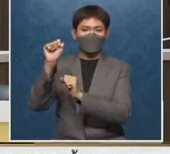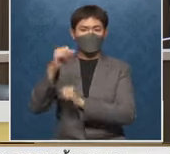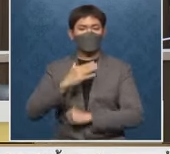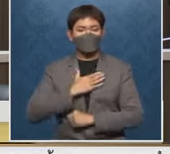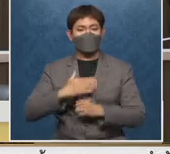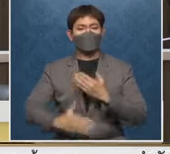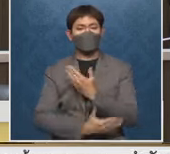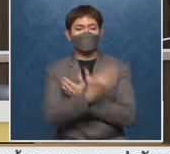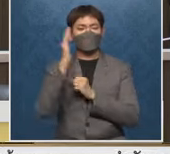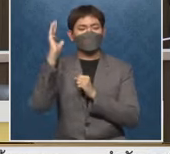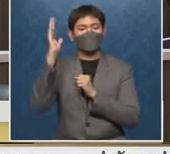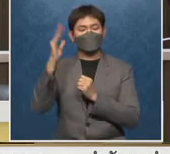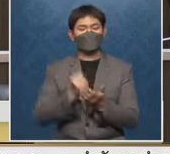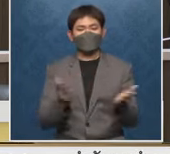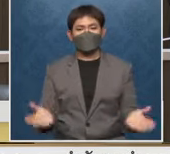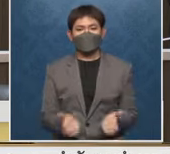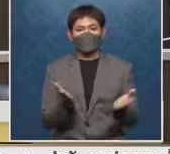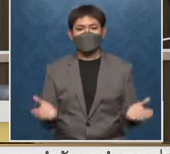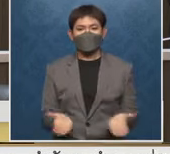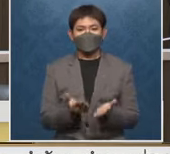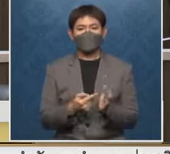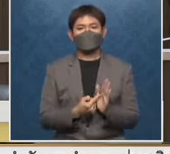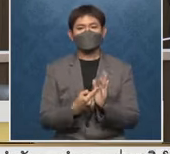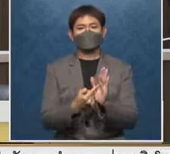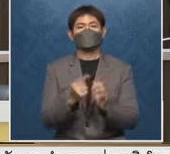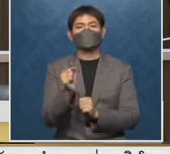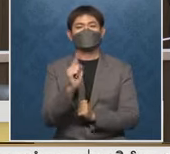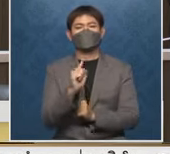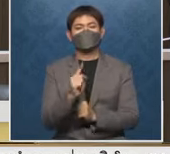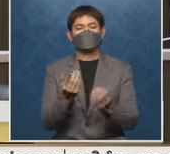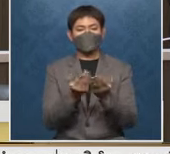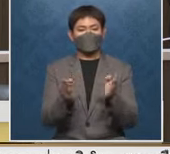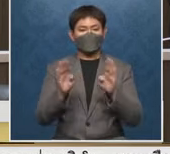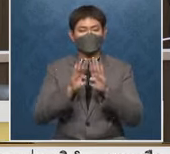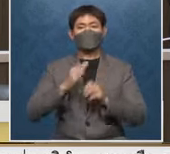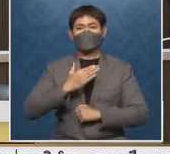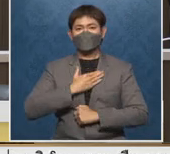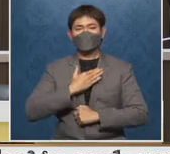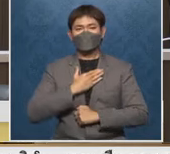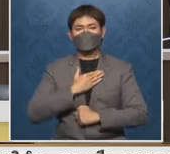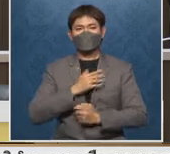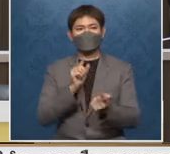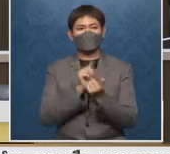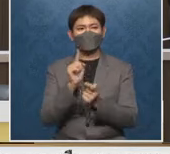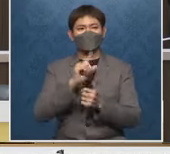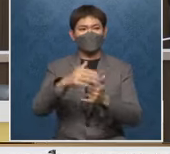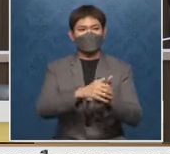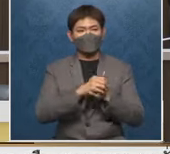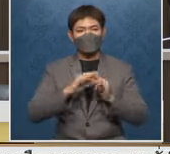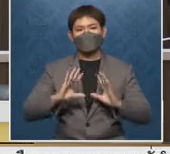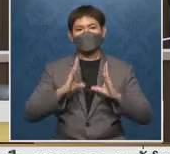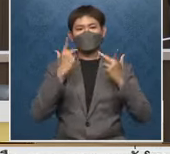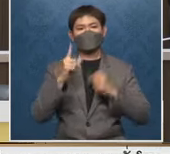มีโอกาสอภิปรายสนับสนุนและยกตัวอย่างครอบครัวของดิฉันที่ประสบเรื่องการอุ้มหายอุ้มฆ่